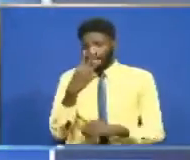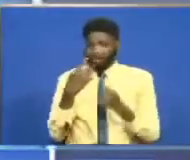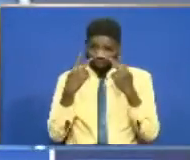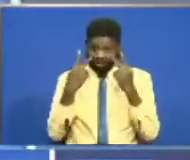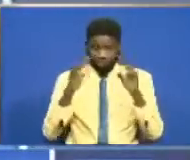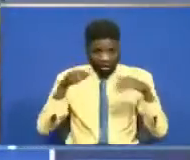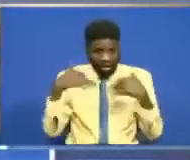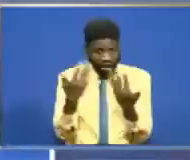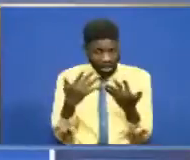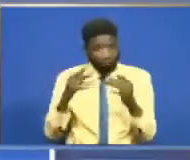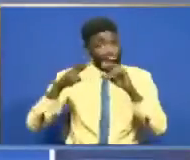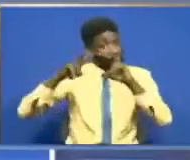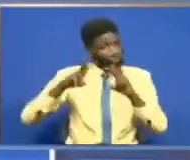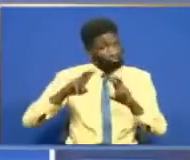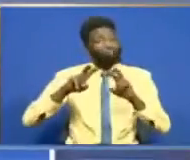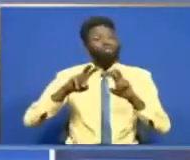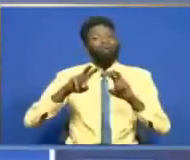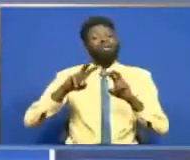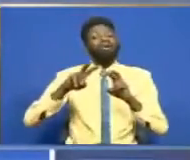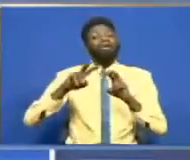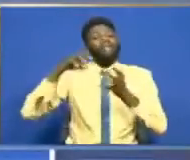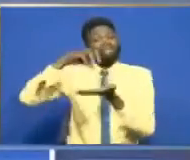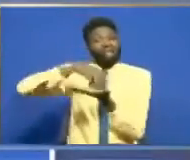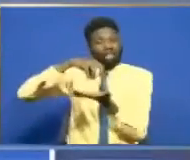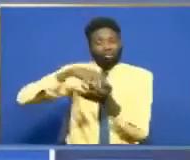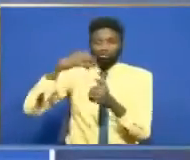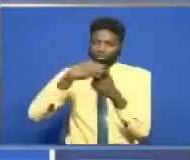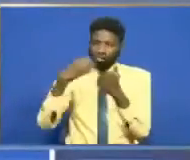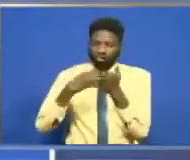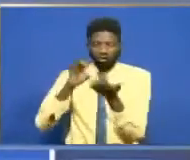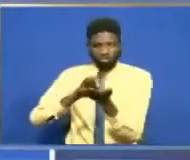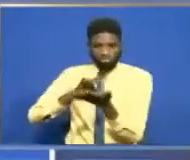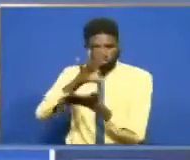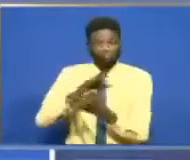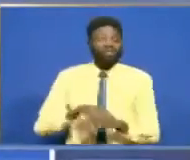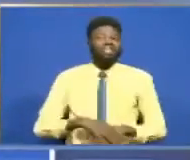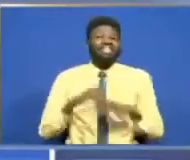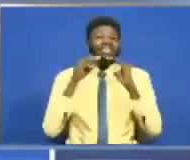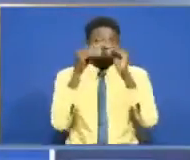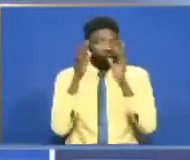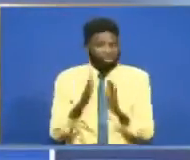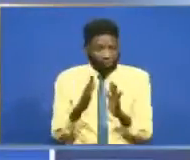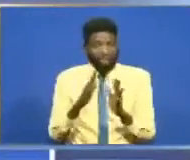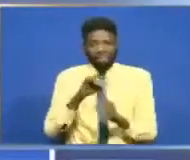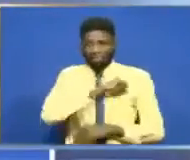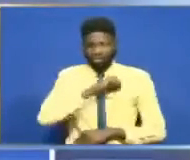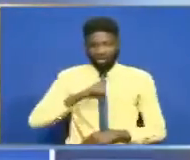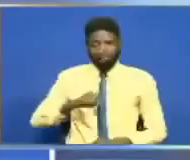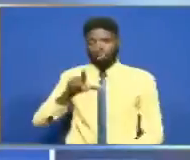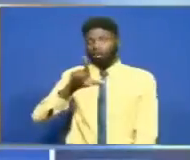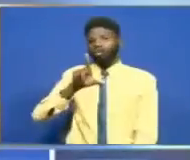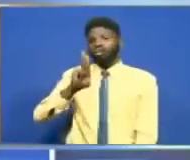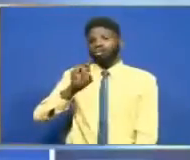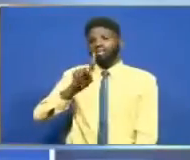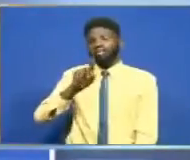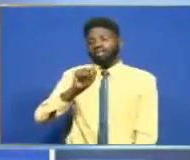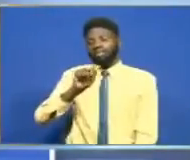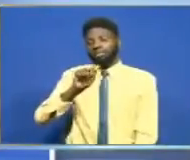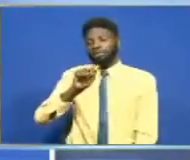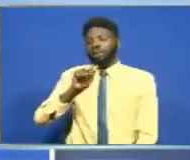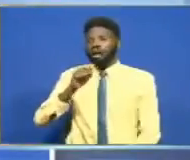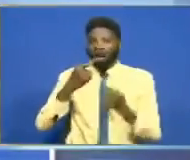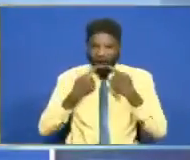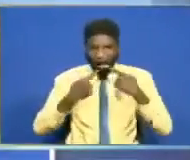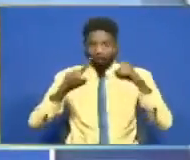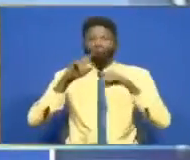kumng’atua mamlakani gavana wa Nairobi Mike Mbuvi Sonko. Spika wa bunge la seneti Kenneth Lusaka ametangaza mipango ya kuwaita